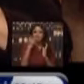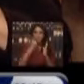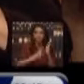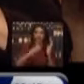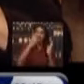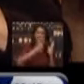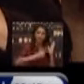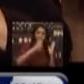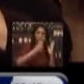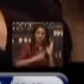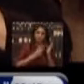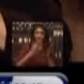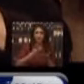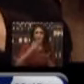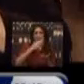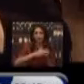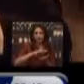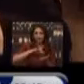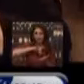قبل ما اسافر،